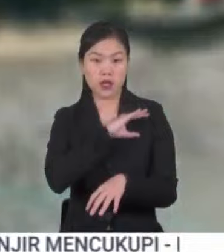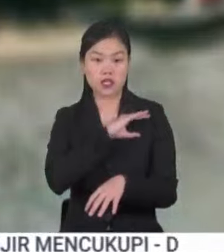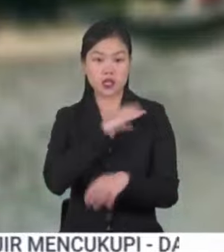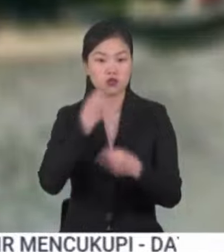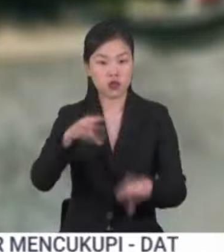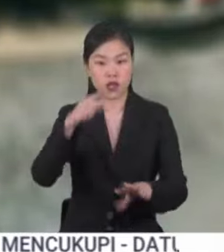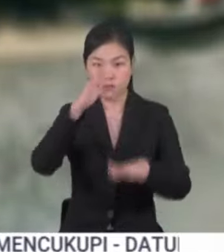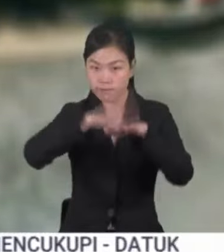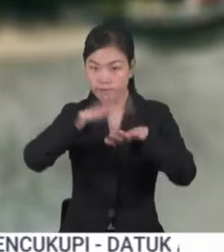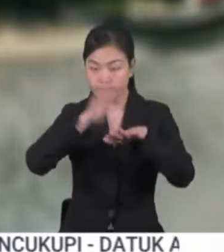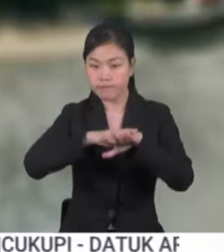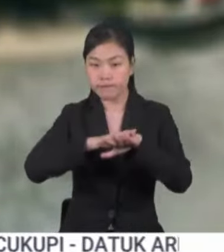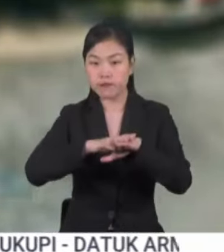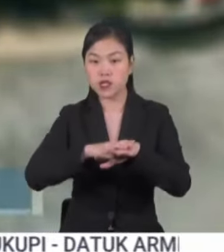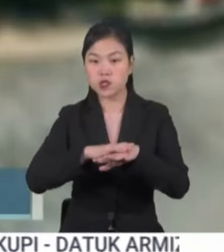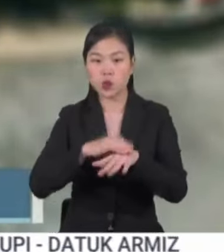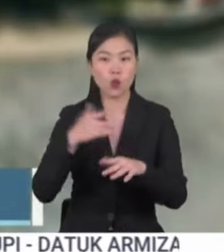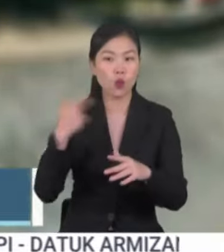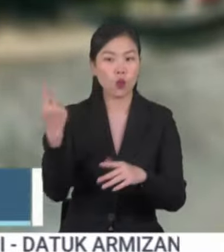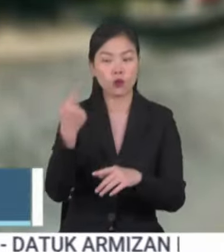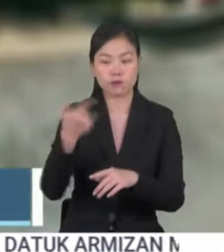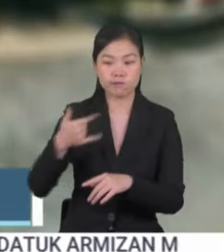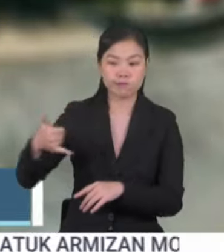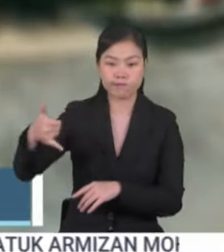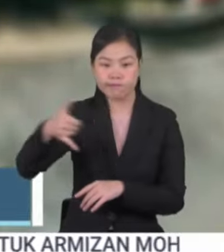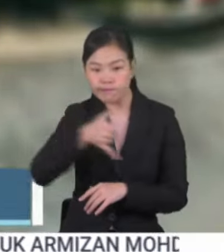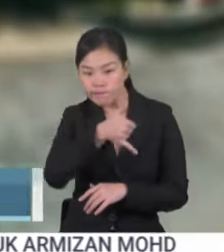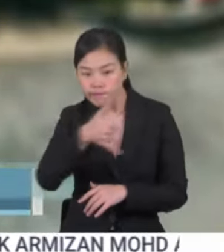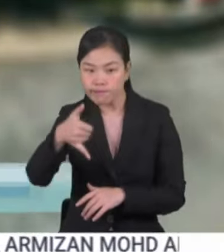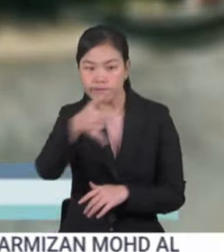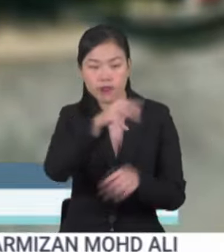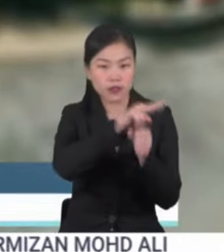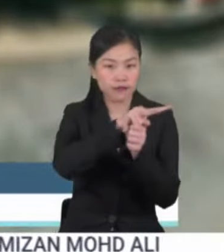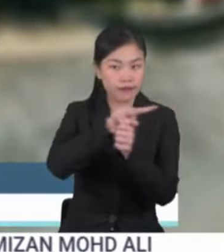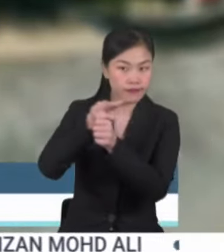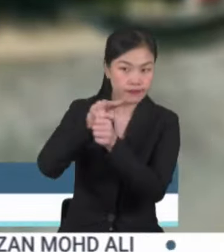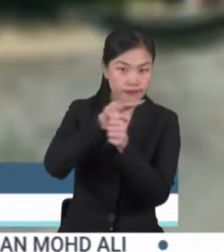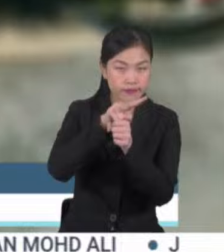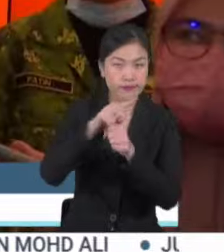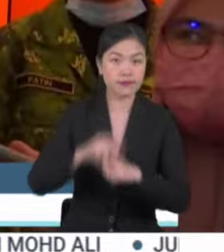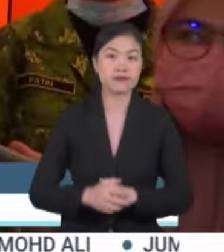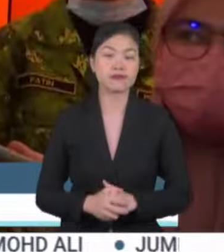mereka selain meningkatkan rondaan berkala, terutama di kediaman dan premis perniagaan.